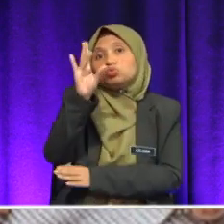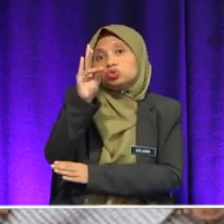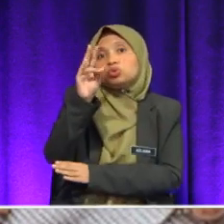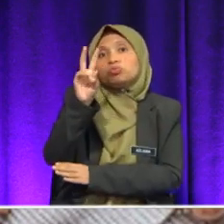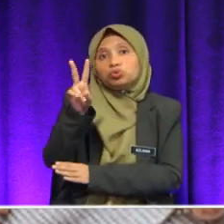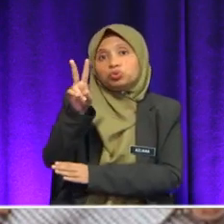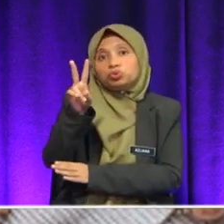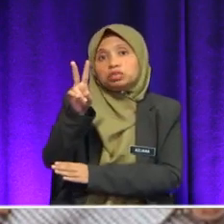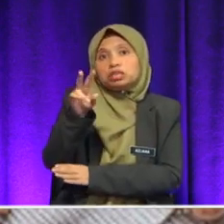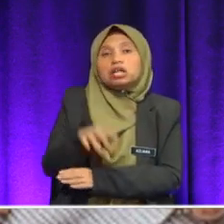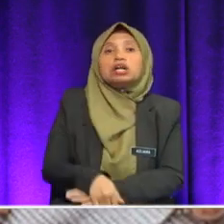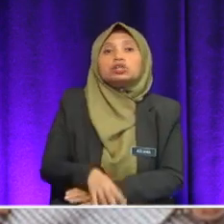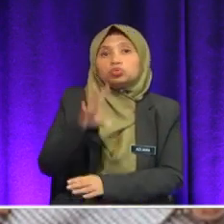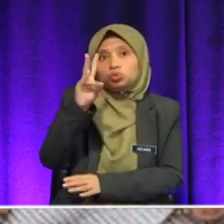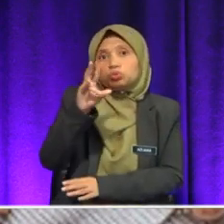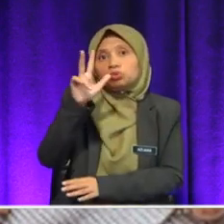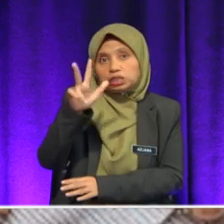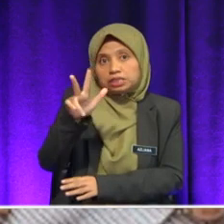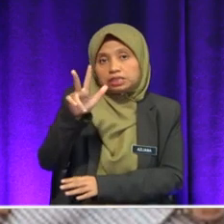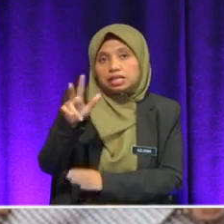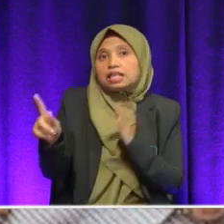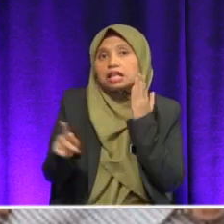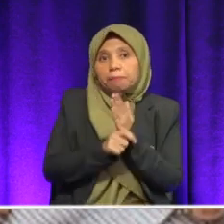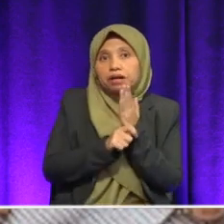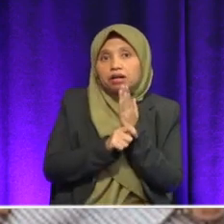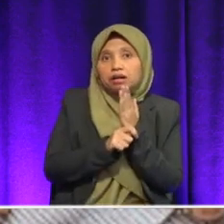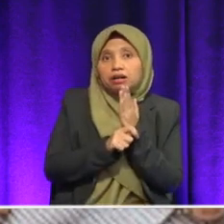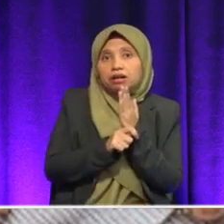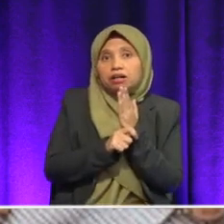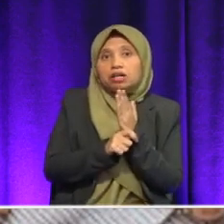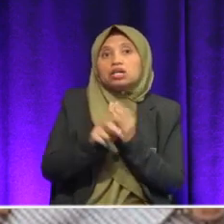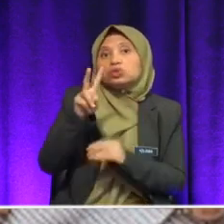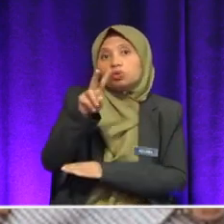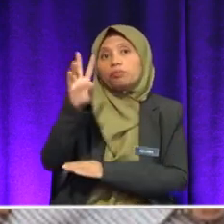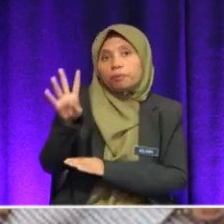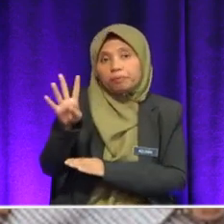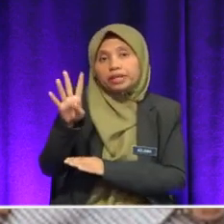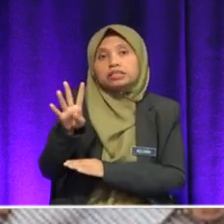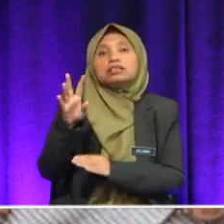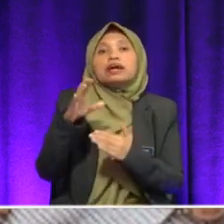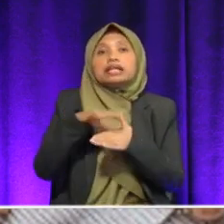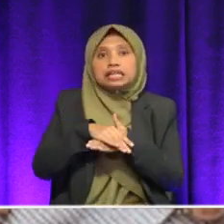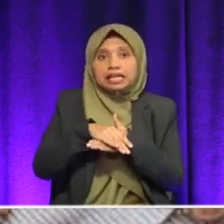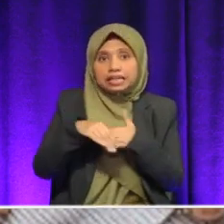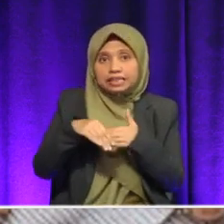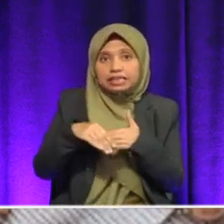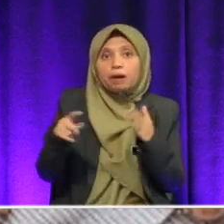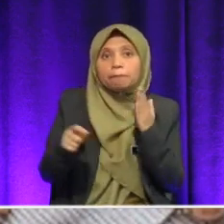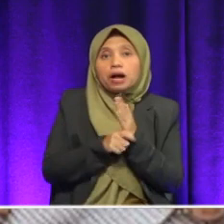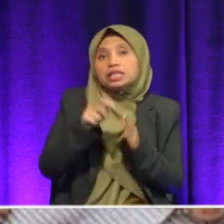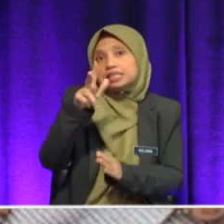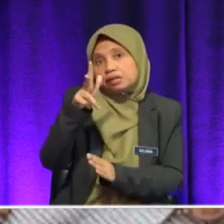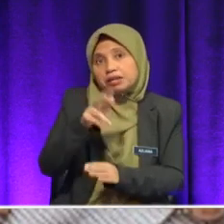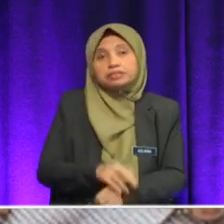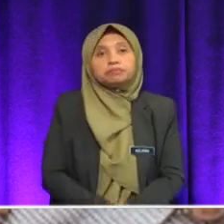73 Oke tambah dengan 24 Ringgit dan tambah dengan 13